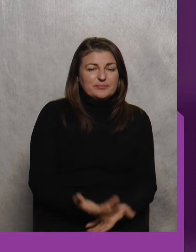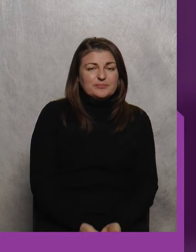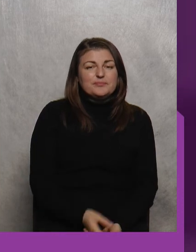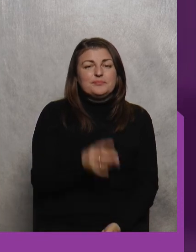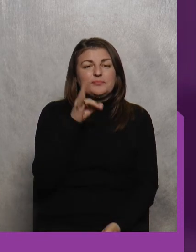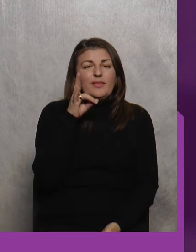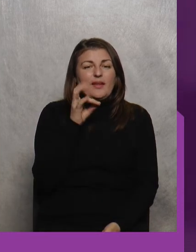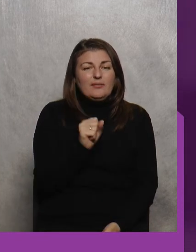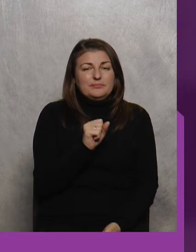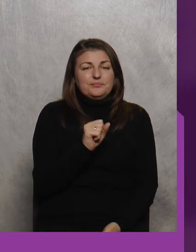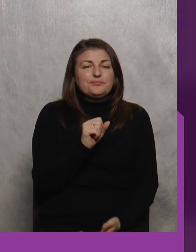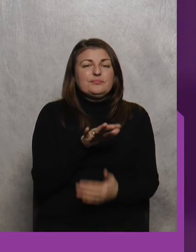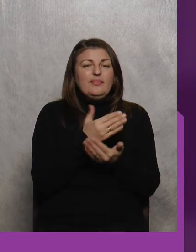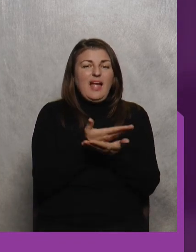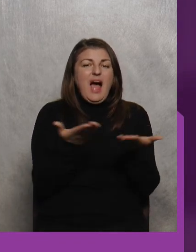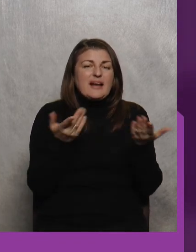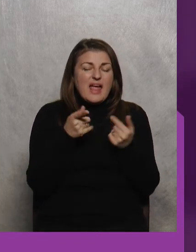на арені.